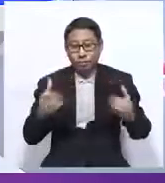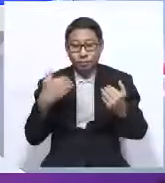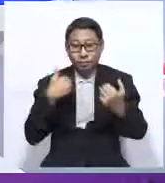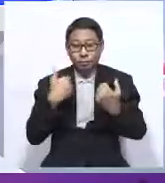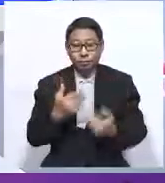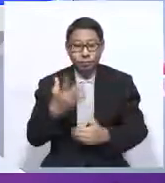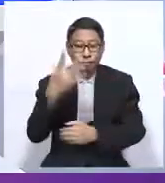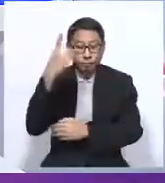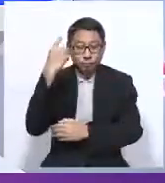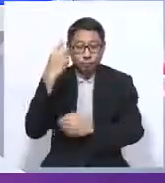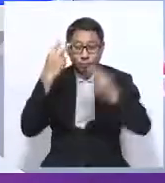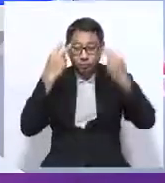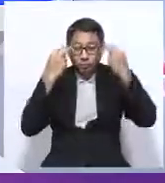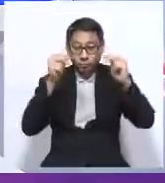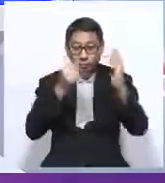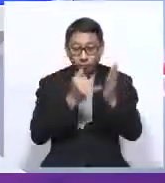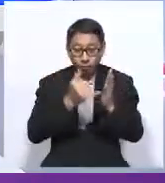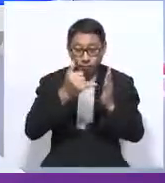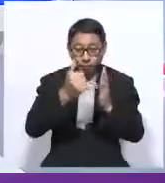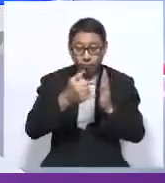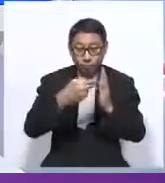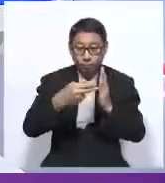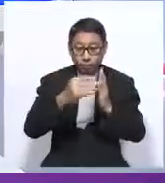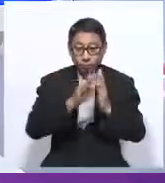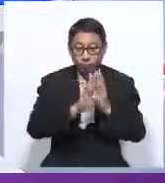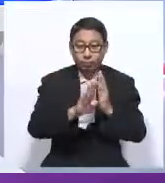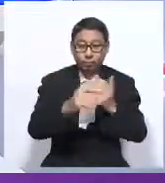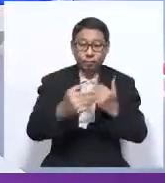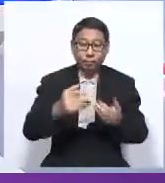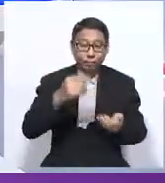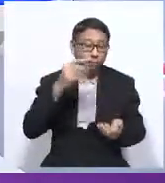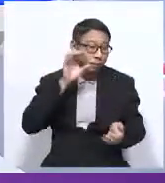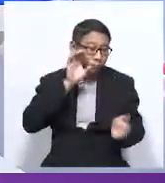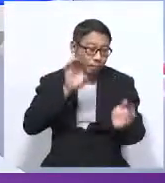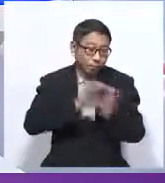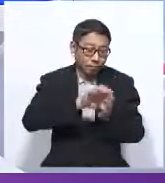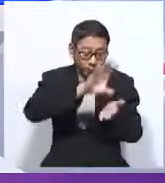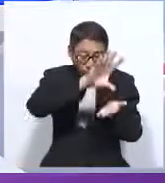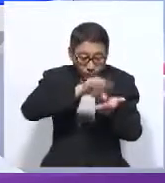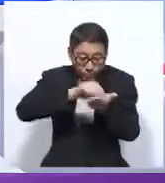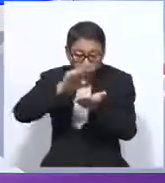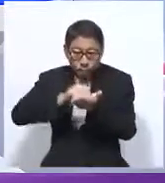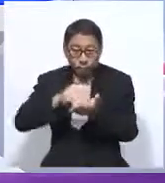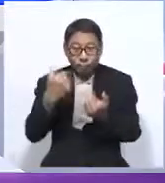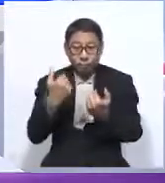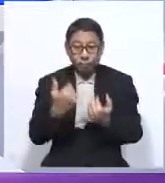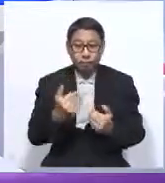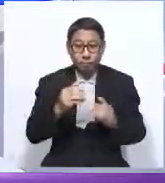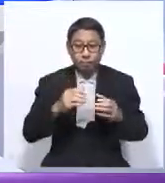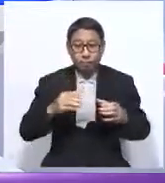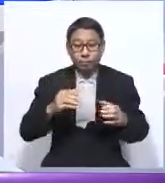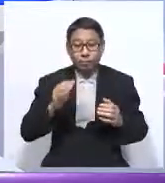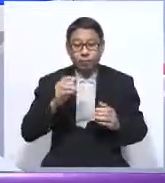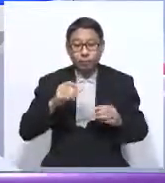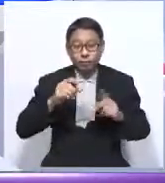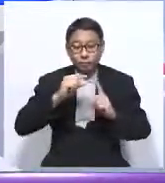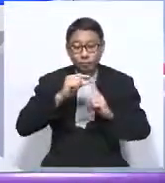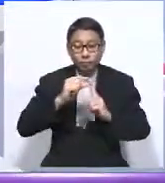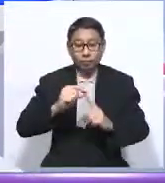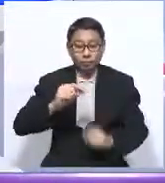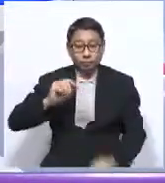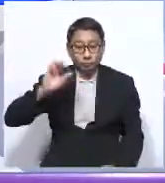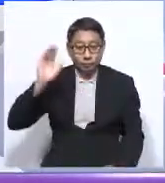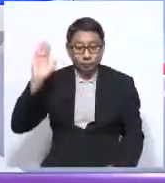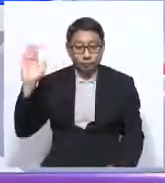นะคะเมื่อวานนี้นายกรัฐมนตรีก็ลงพื้นที่ไปวันนี้มีภาพรวบรวมบรรยากาศมาให้ดูนะคะทั้งการขอคำมั่นสัญญาจากคนในพื้นที่ว่าจะ